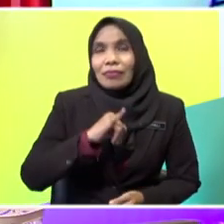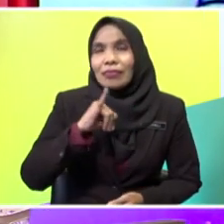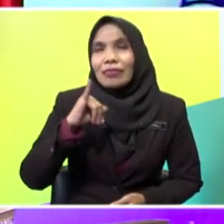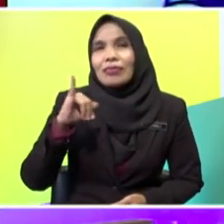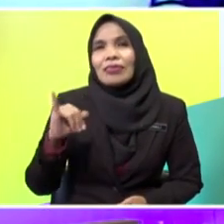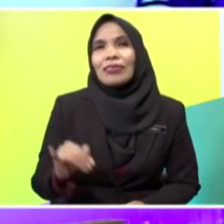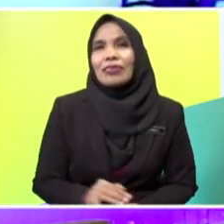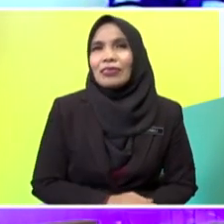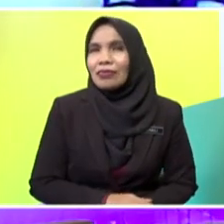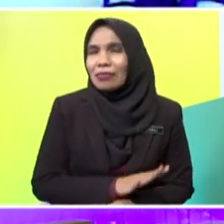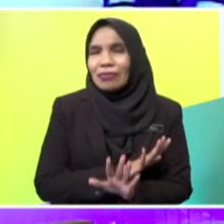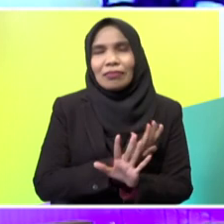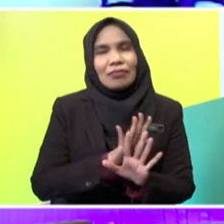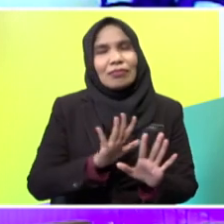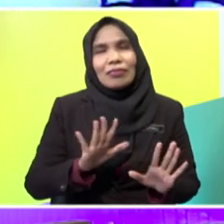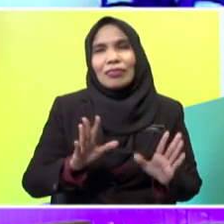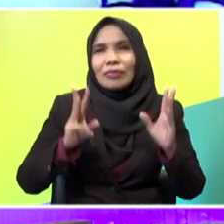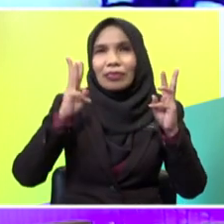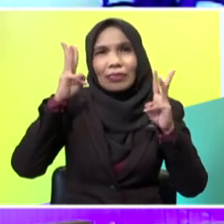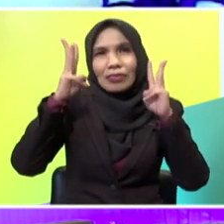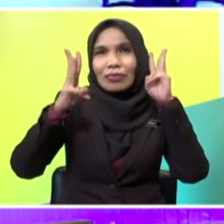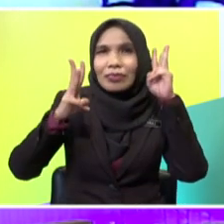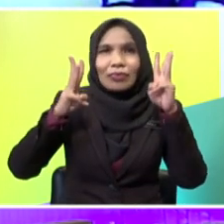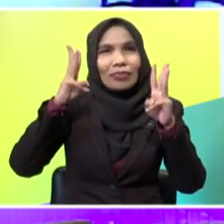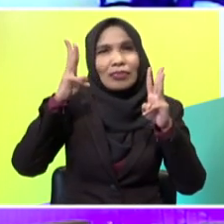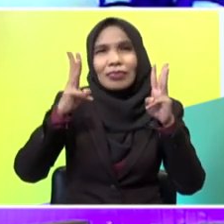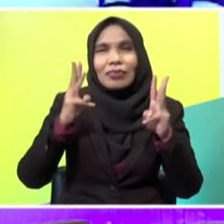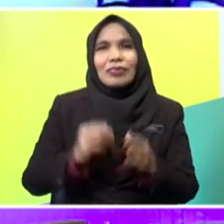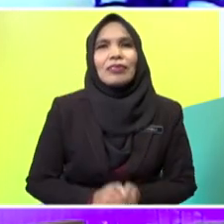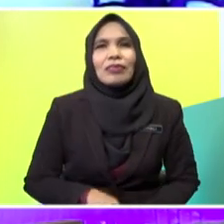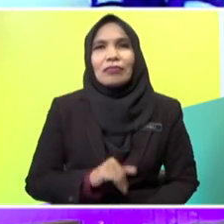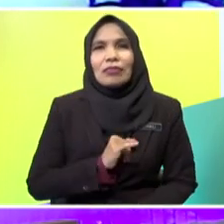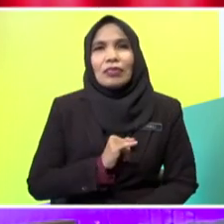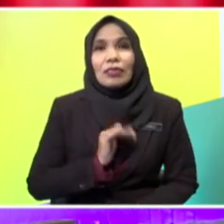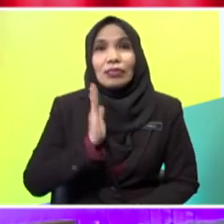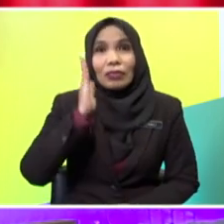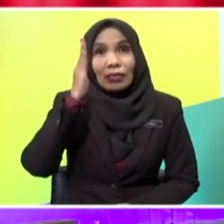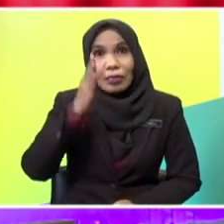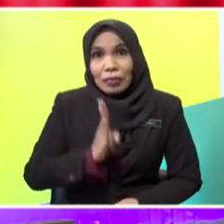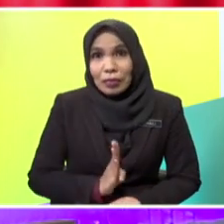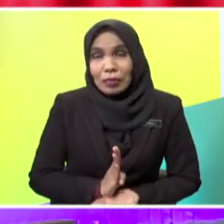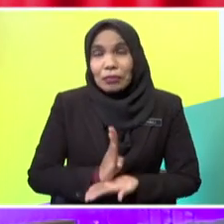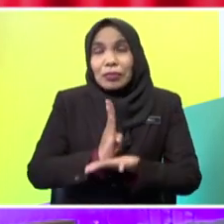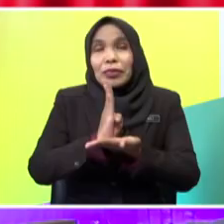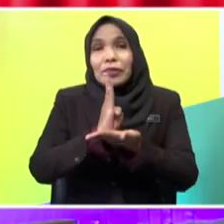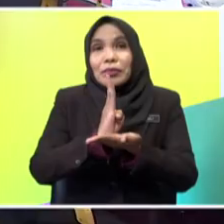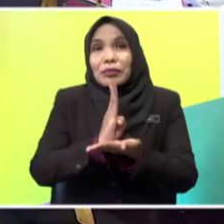Jangan risau. Saya akan bantu Zarif